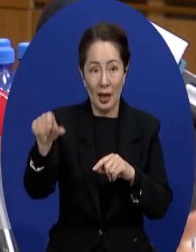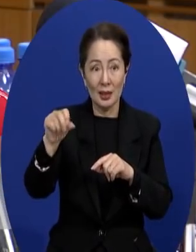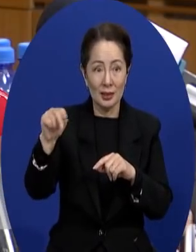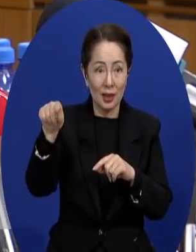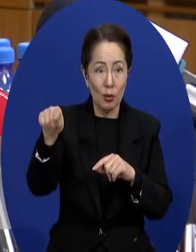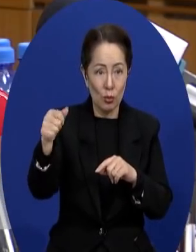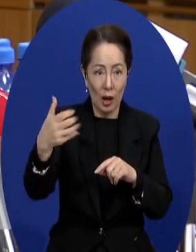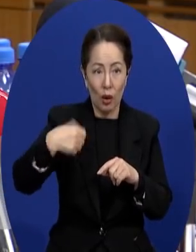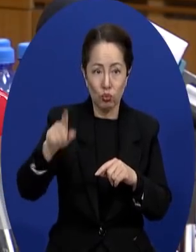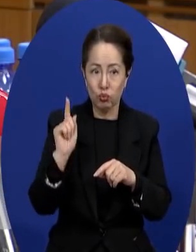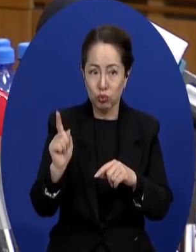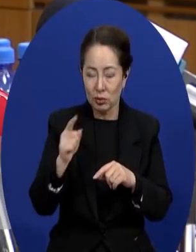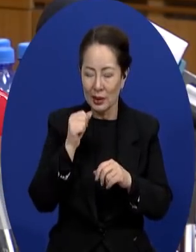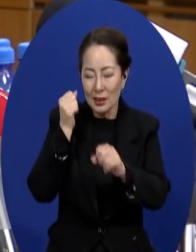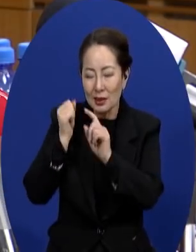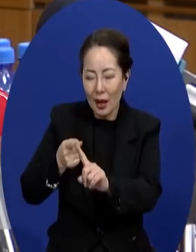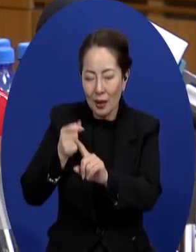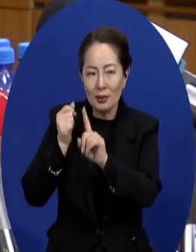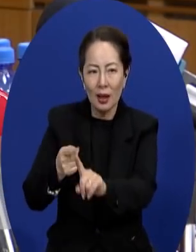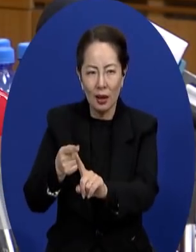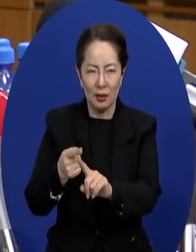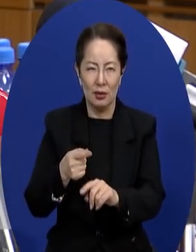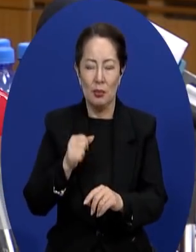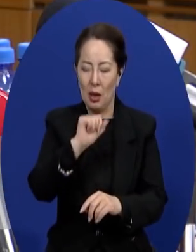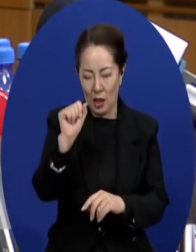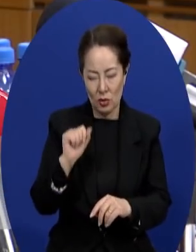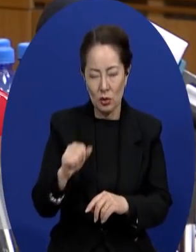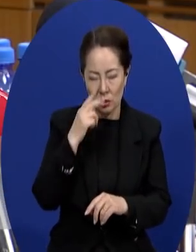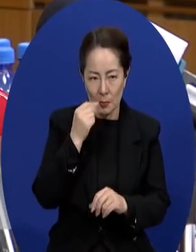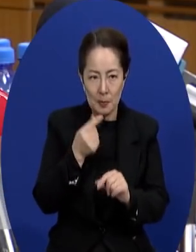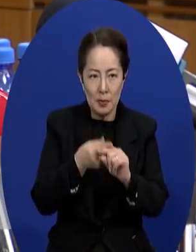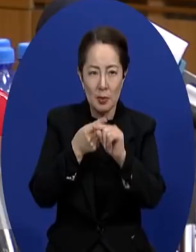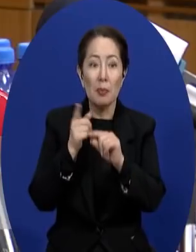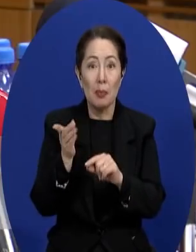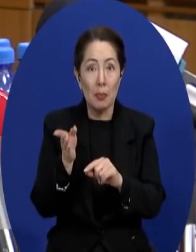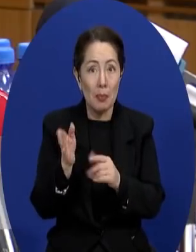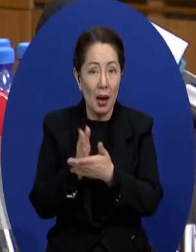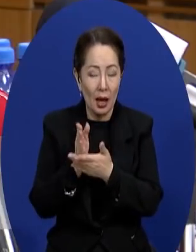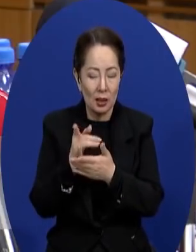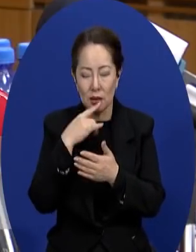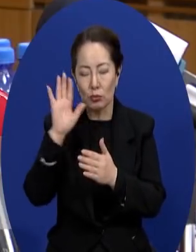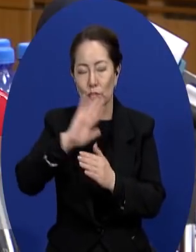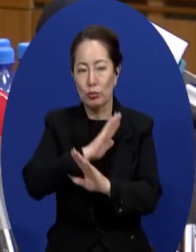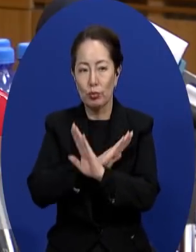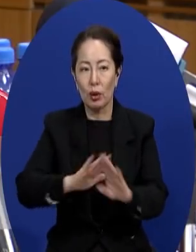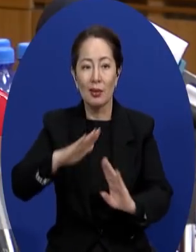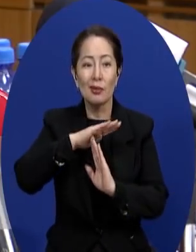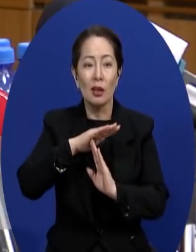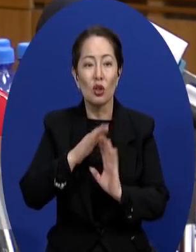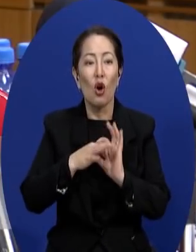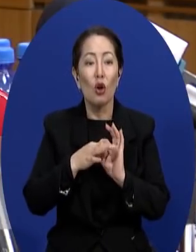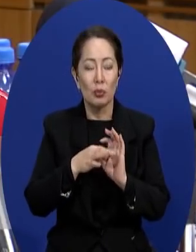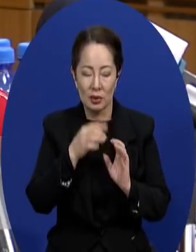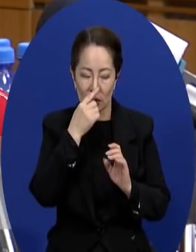одоо тэдэн төгрөг аваараа гэж одоо захиалга маягийн юм өгдөг юм асуудал байгаа учраас энийг даслан зогсоох талаар одоо хэдтийн талтай